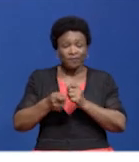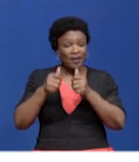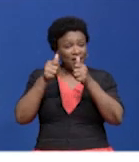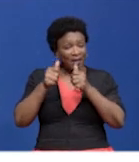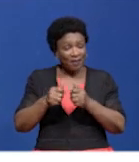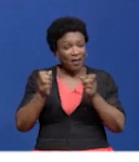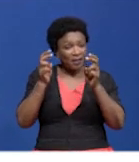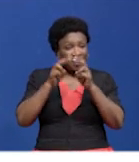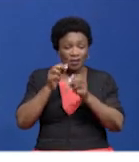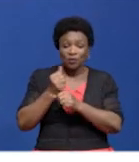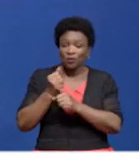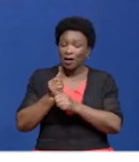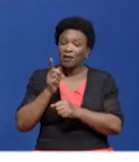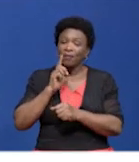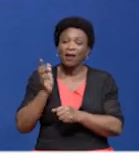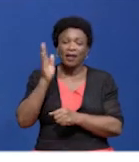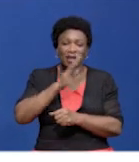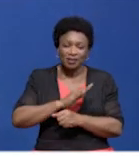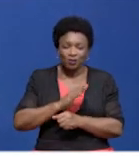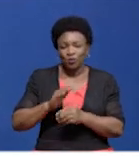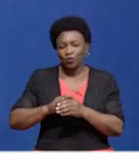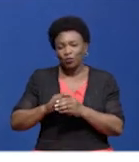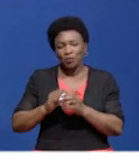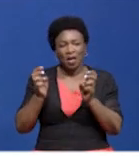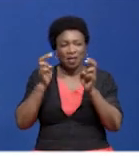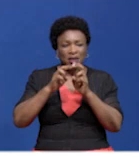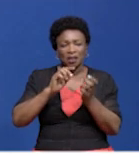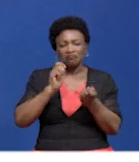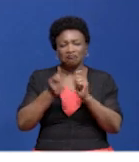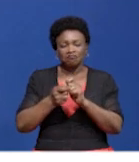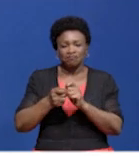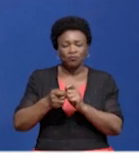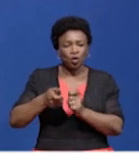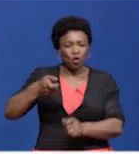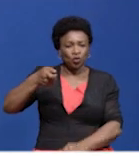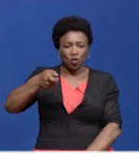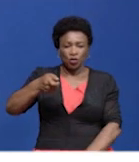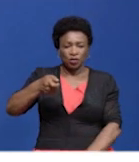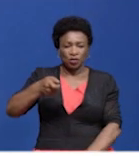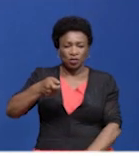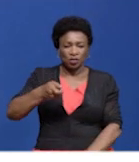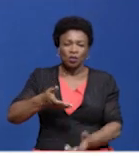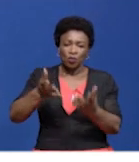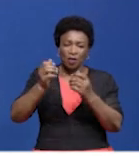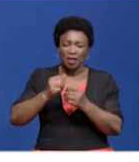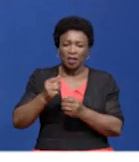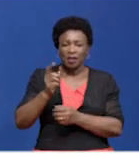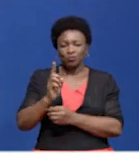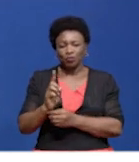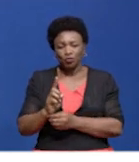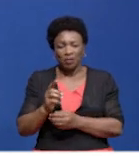wa tanesco kuf shuli zako kila siku una uk nisha mbala tochi za mab kama kuna uhi wa mshumaa king na